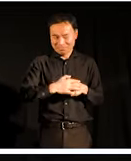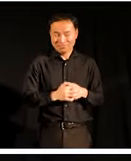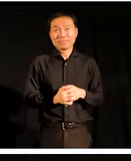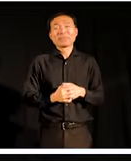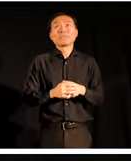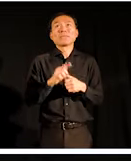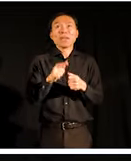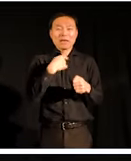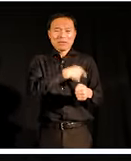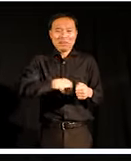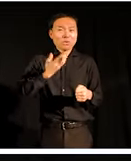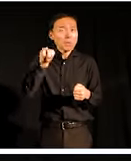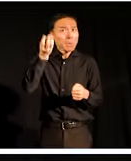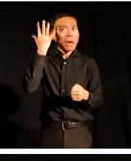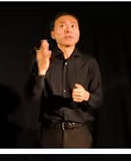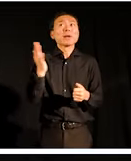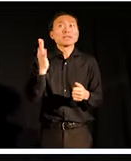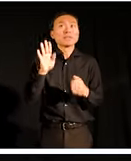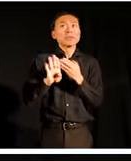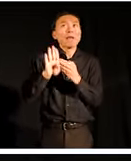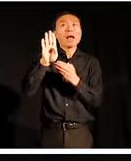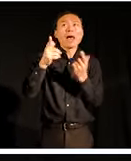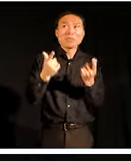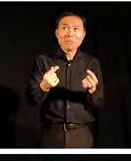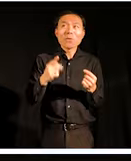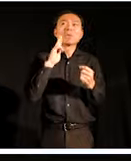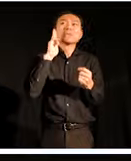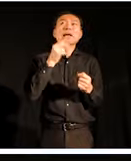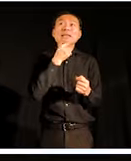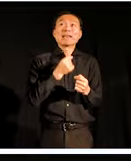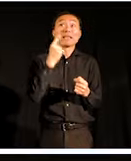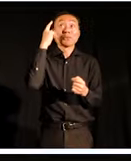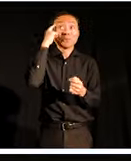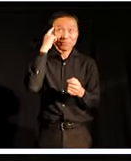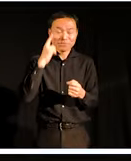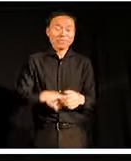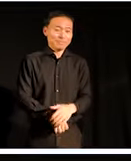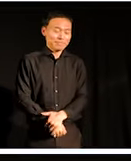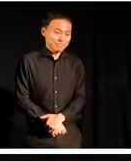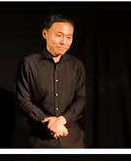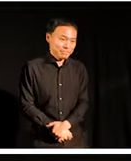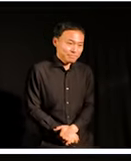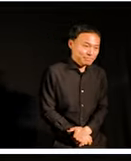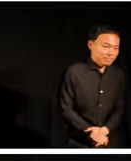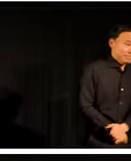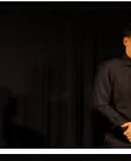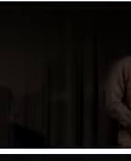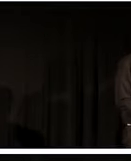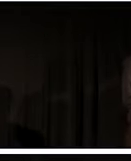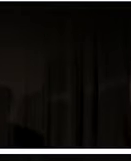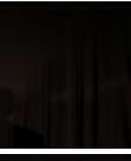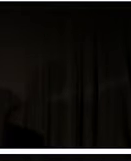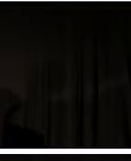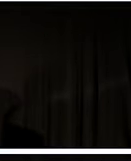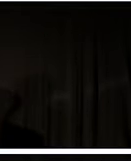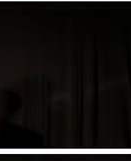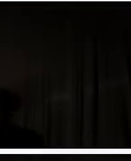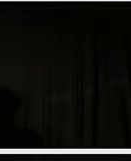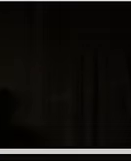この気持ちを忘れずにこれからも歌いたいと思います遠く聞こえる